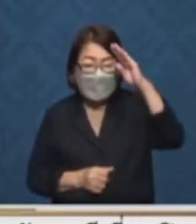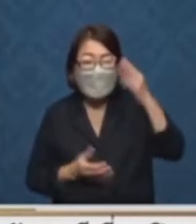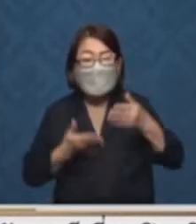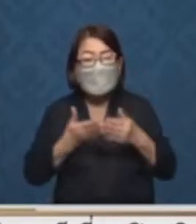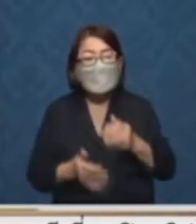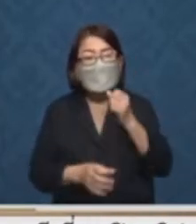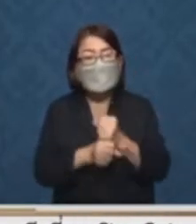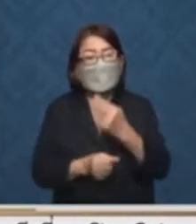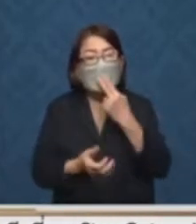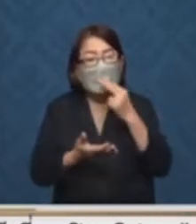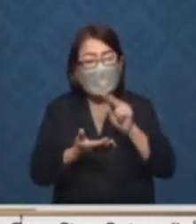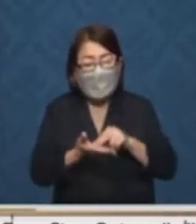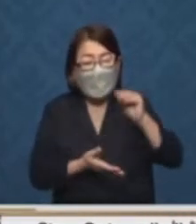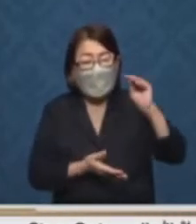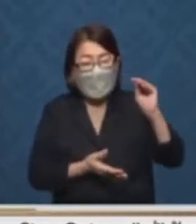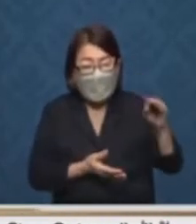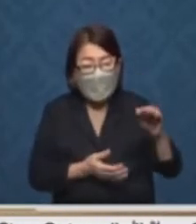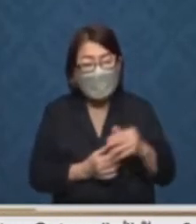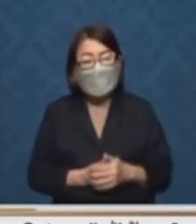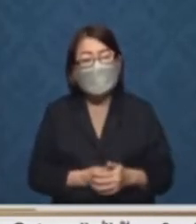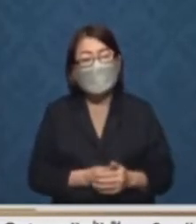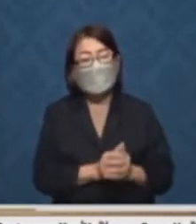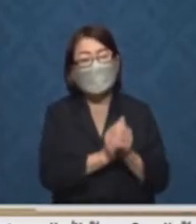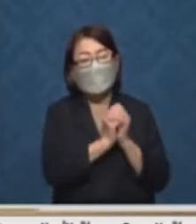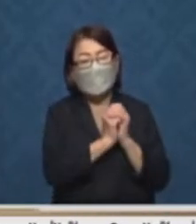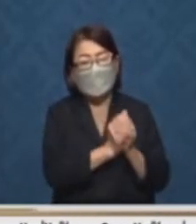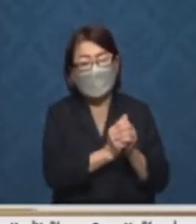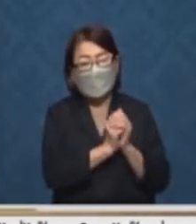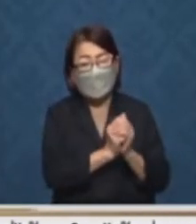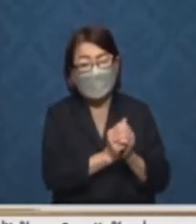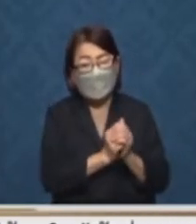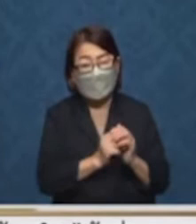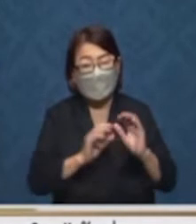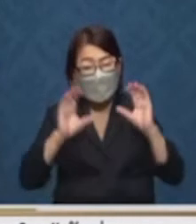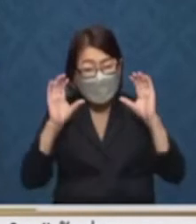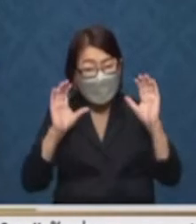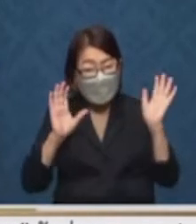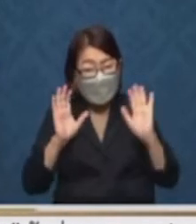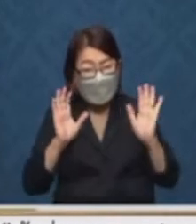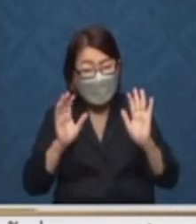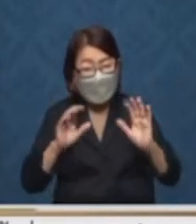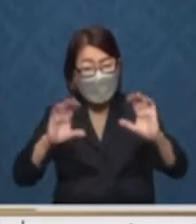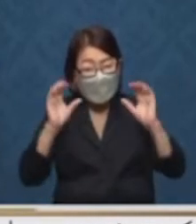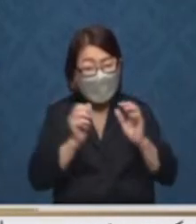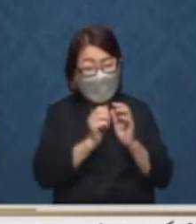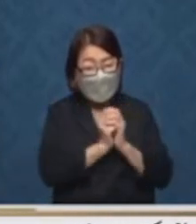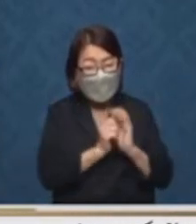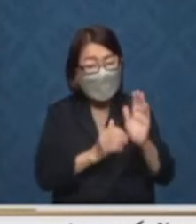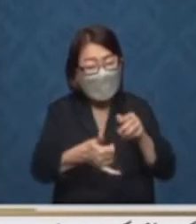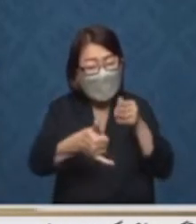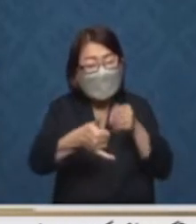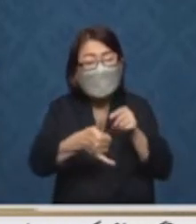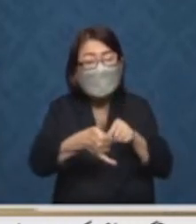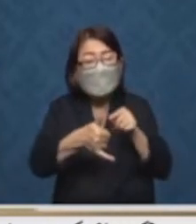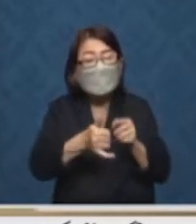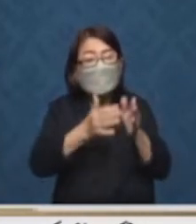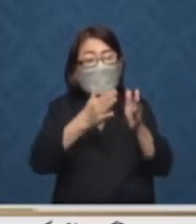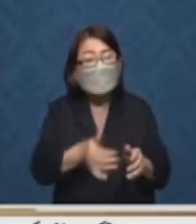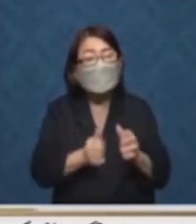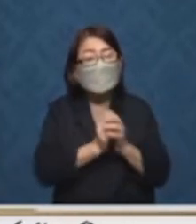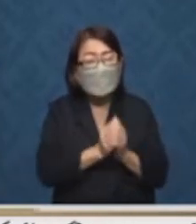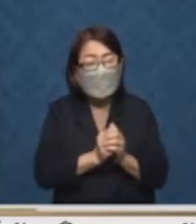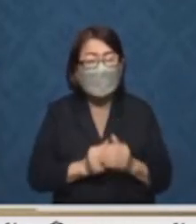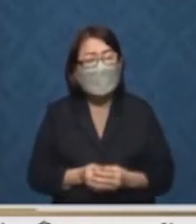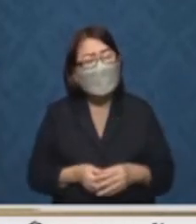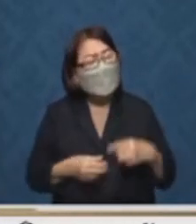งสู่จ้านปินนะครับไม่ใช่รัฐบาลจีนครับบอกว่าให้ส่งไอ้ตีหรื